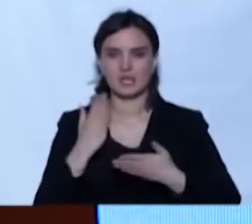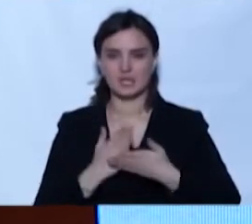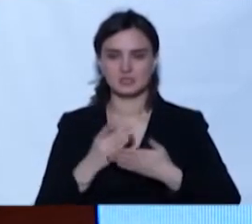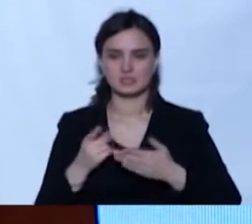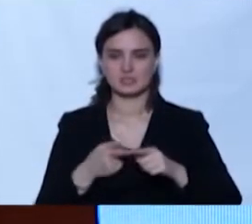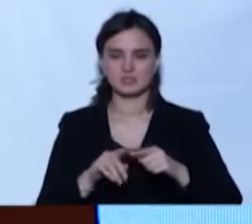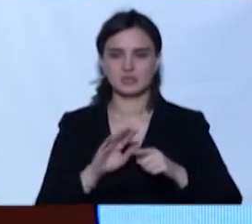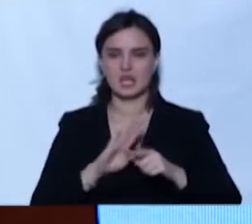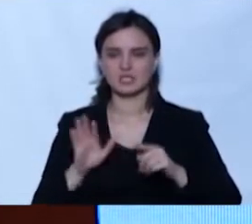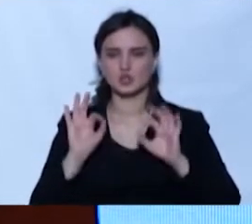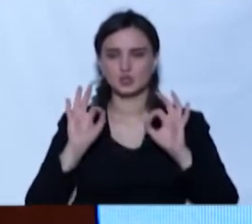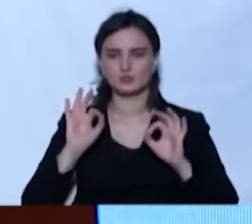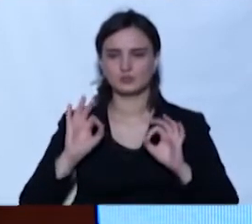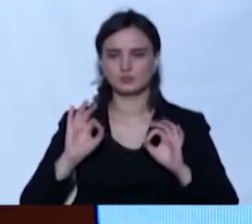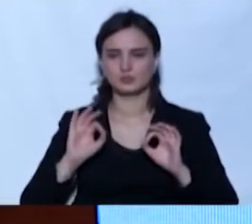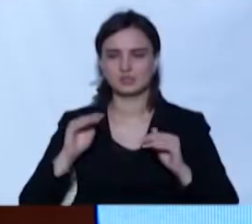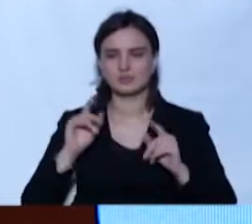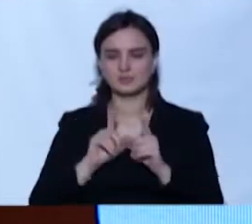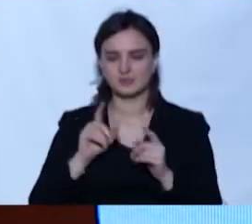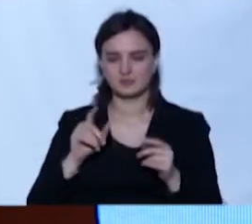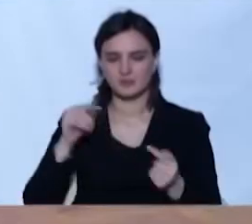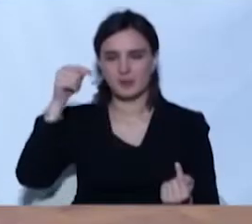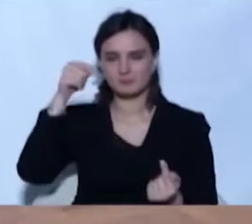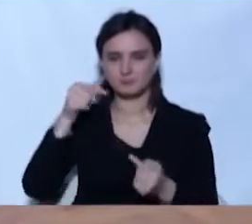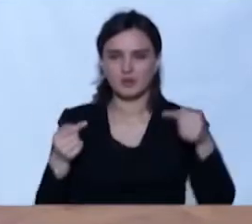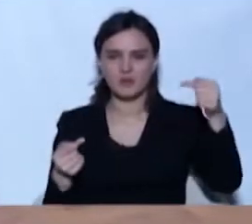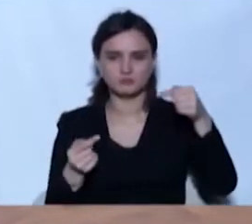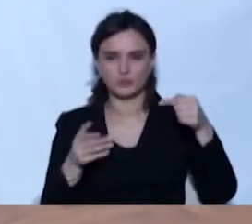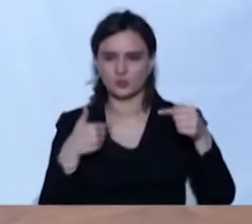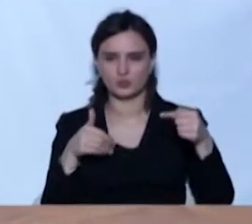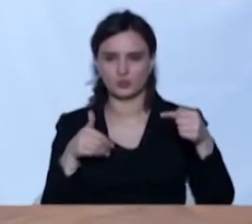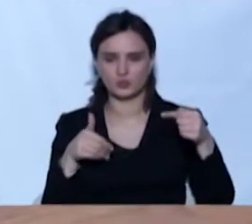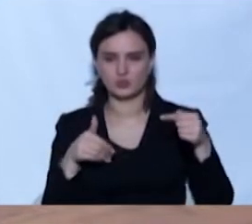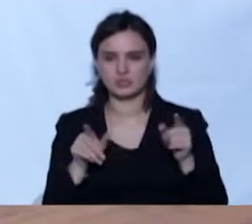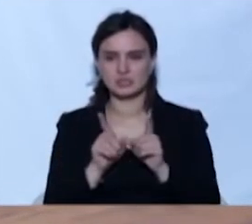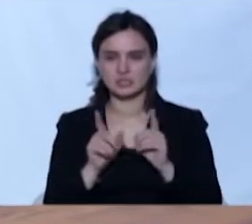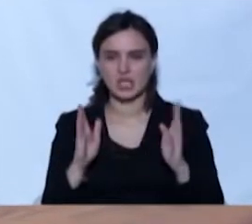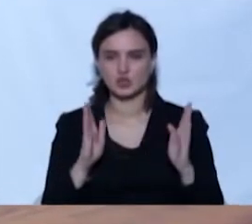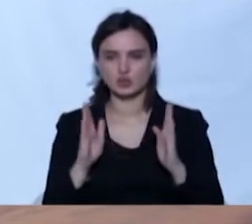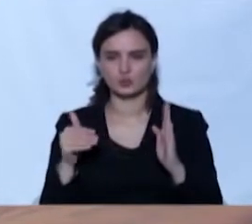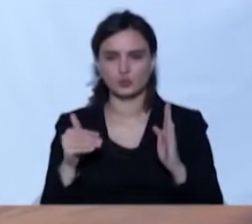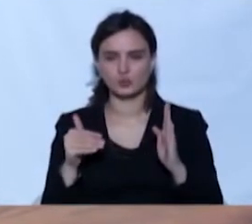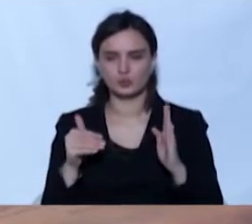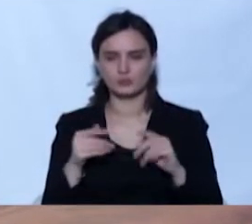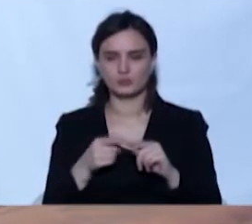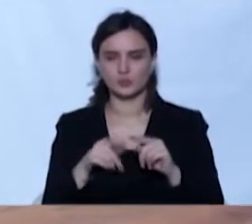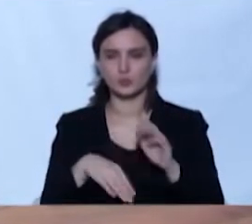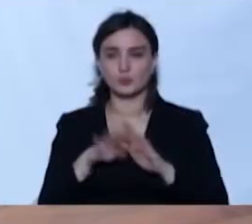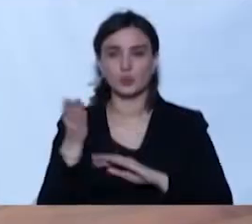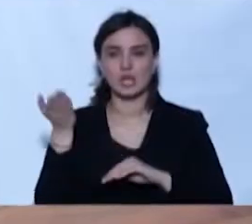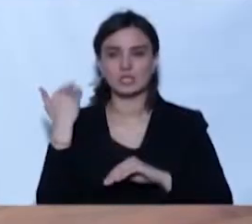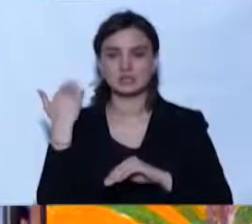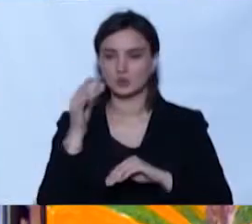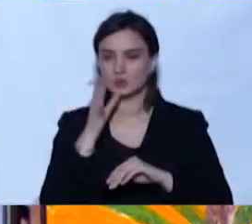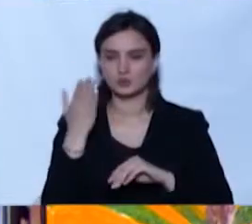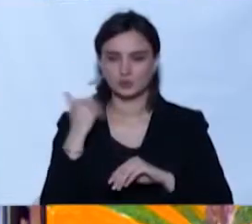არც გაწონასწორებული დამოუკიდებლად ადამიანისაგან, როგორც ეს მაგალითად უფრო ადრეულ ხანაში იყო. თქვენ